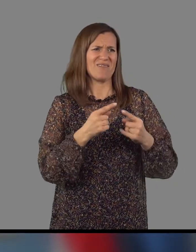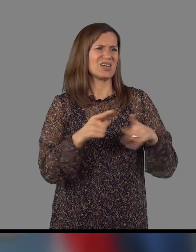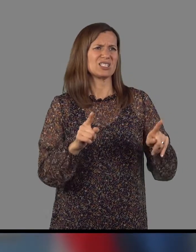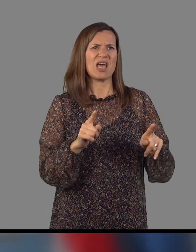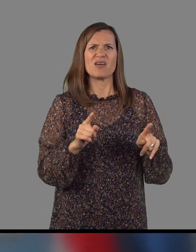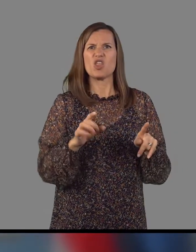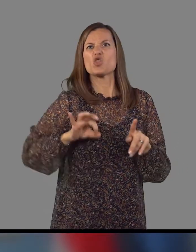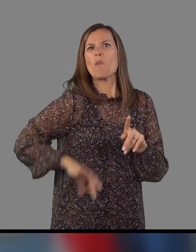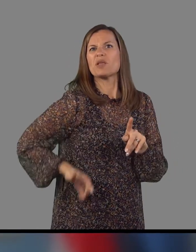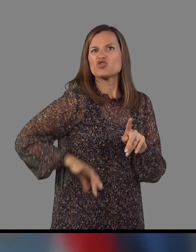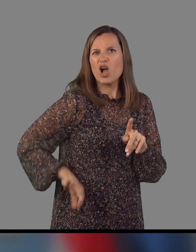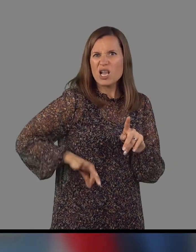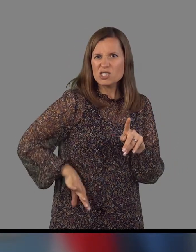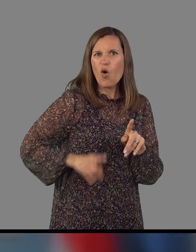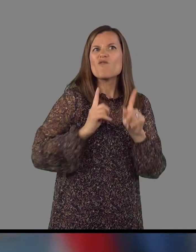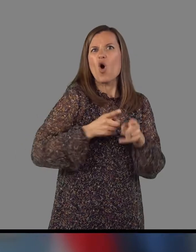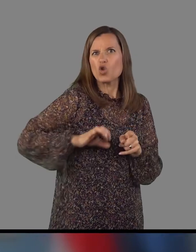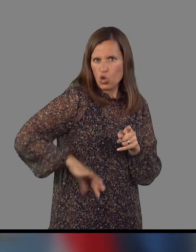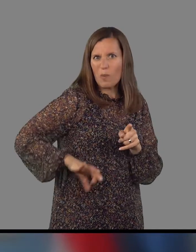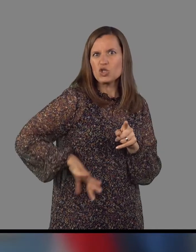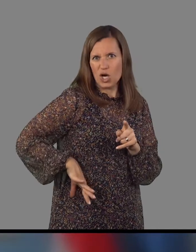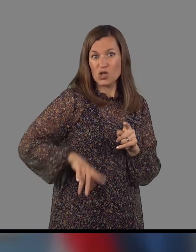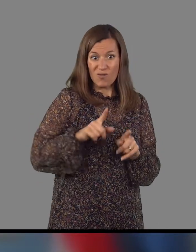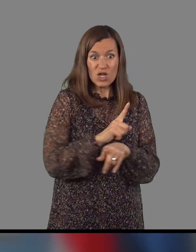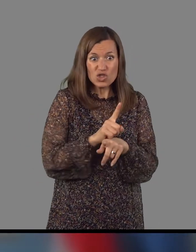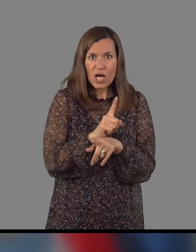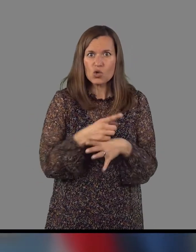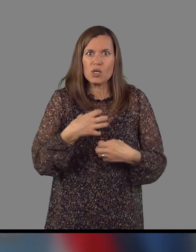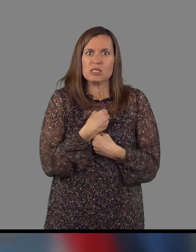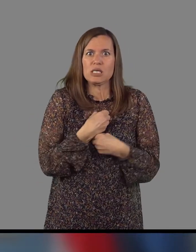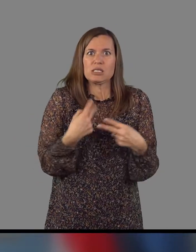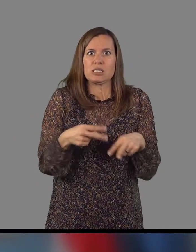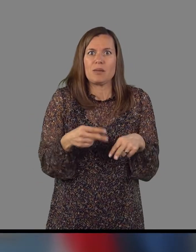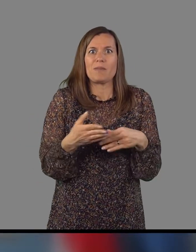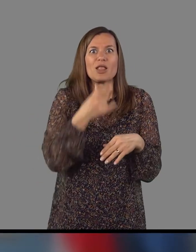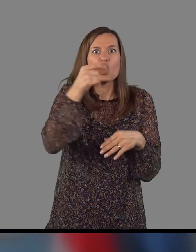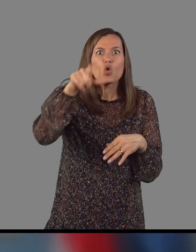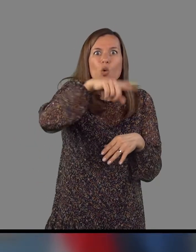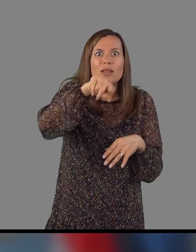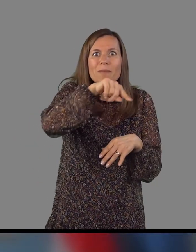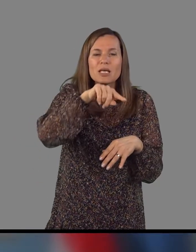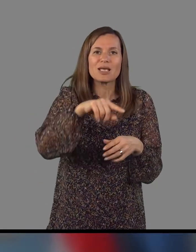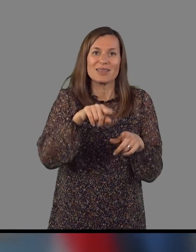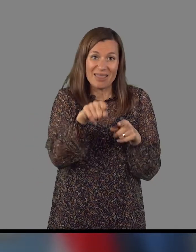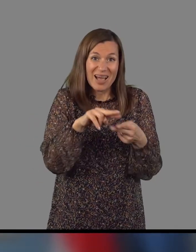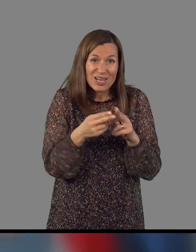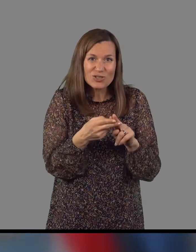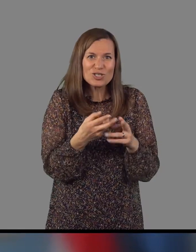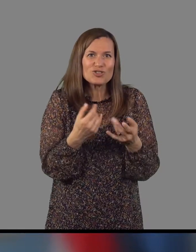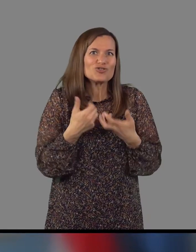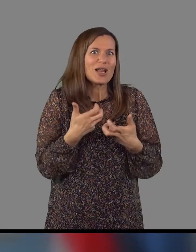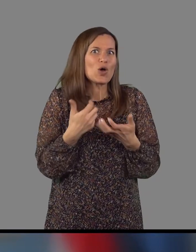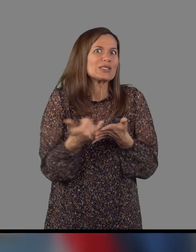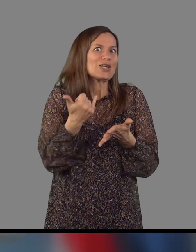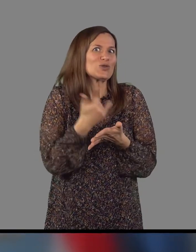vrste vojno dobičkarstvo, ker v času, ko je taka stiska med ljudmi, skuša na ta način dobiti